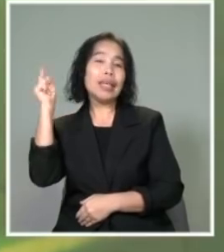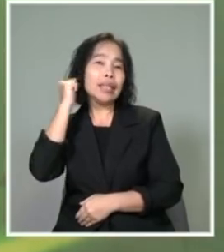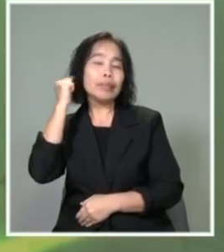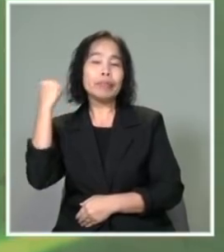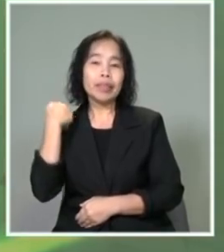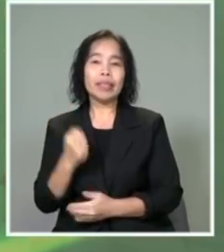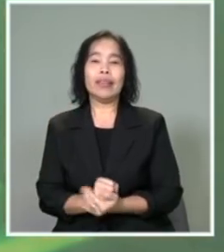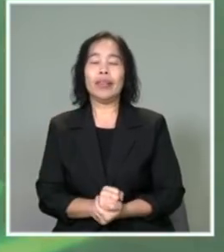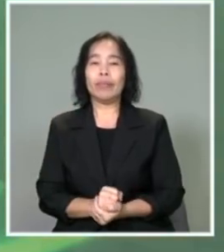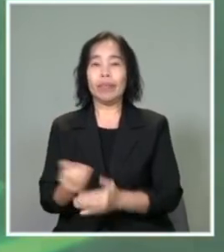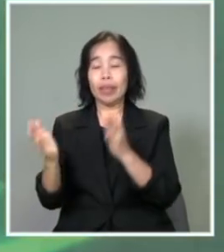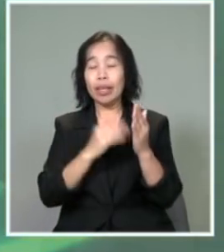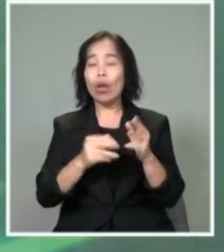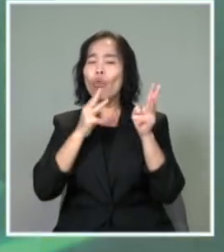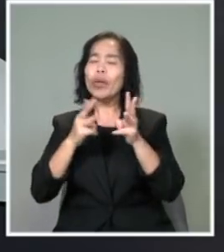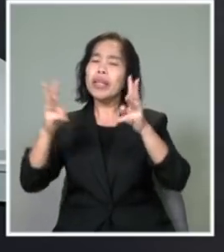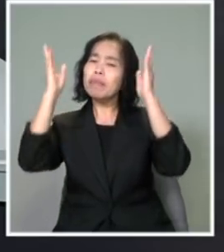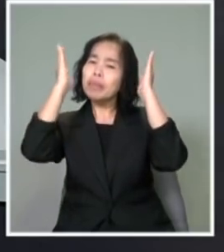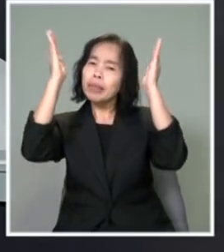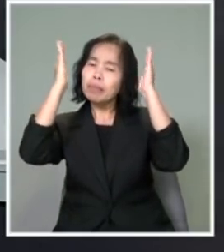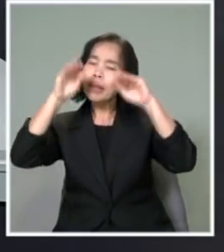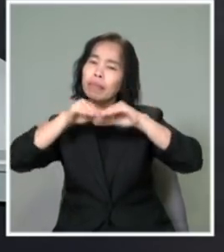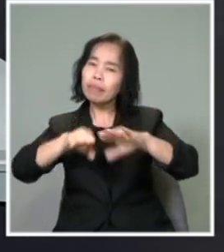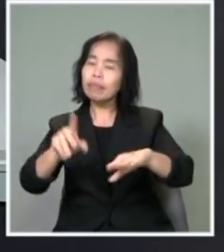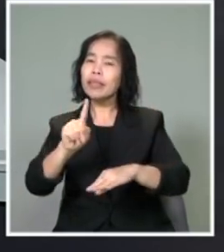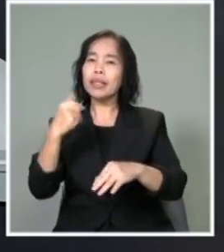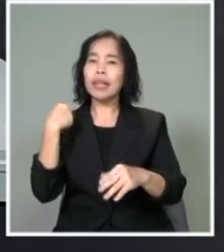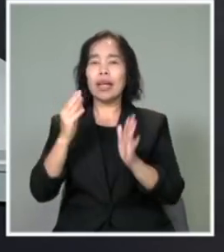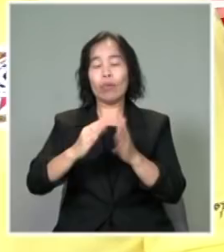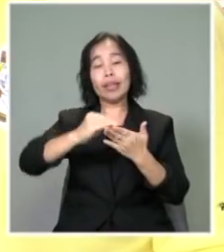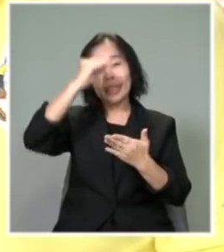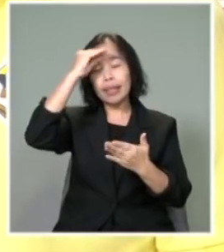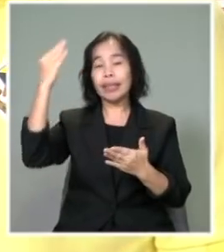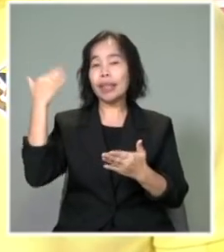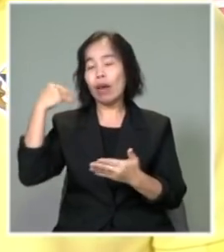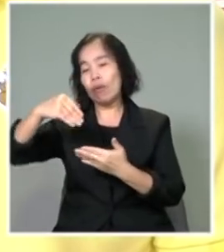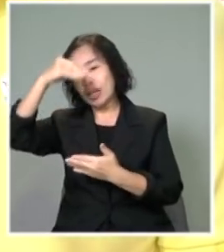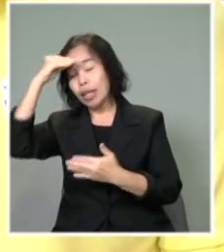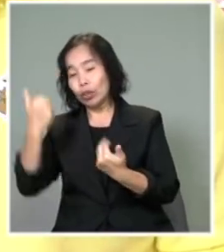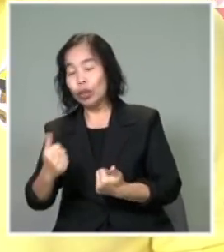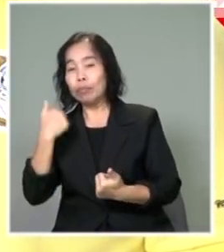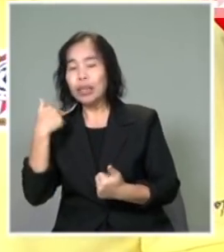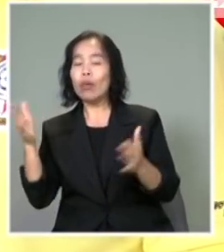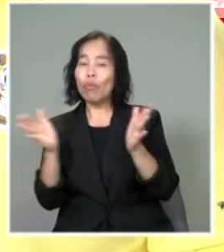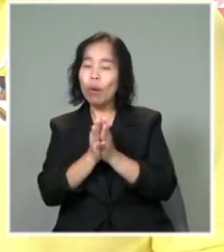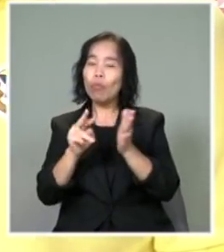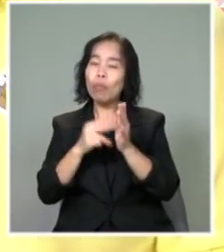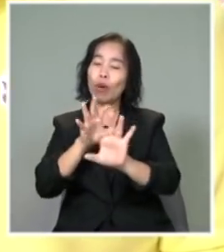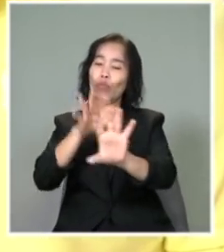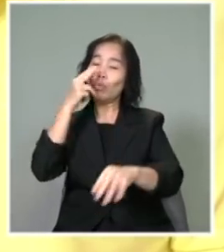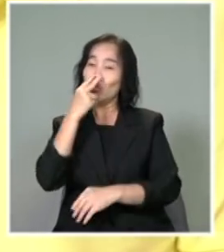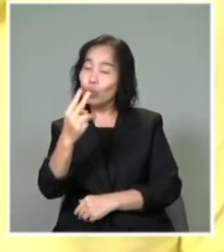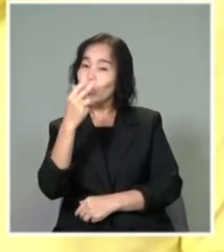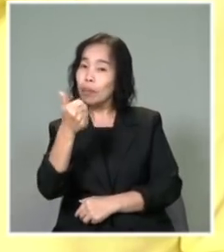การประชาสัมพันธ์สำหรับเหล่าบรรดาศิษย์เก่าอาจารย์แน่นอนทุกคนอยากจะมาดูใครไปสนามไม่ได้ก็ดู True for You นะครับจริงๆ